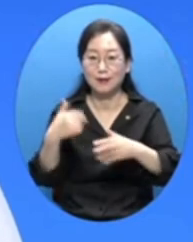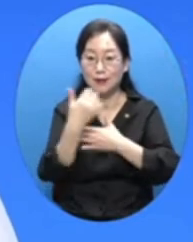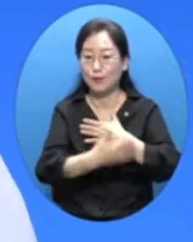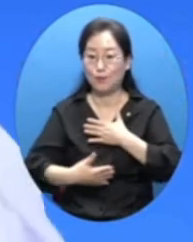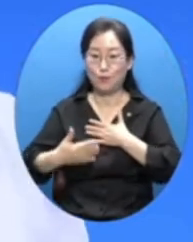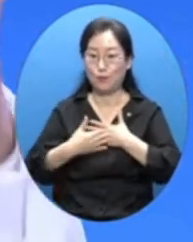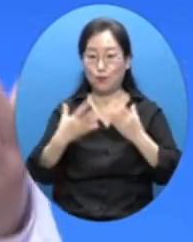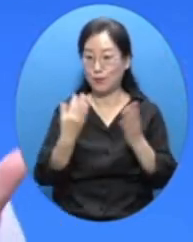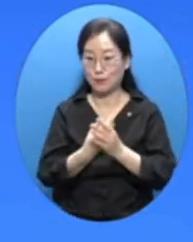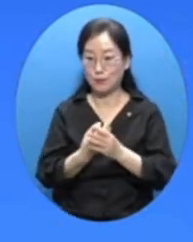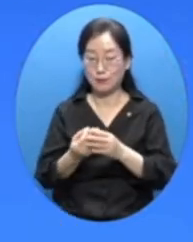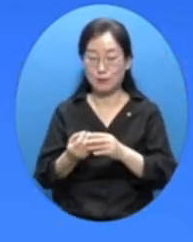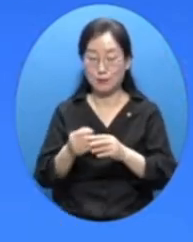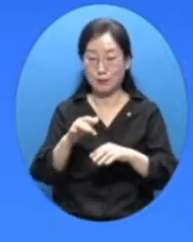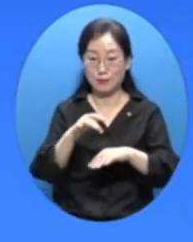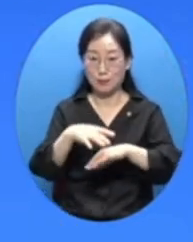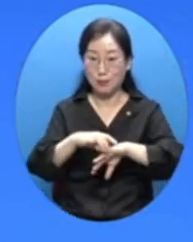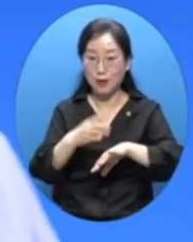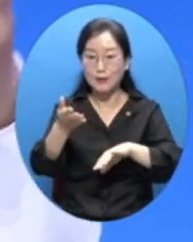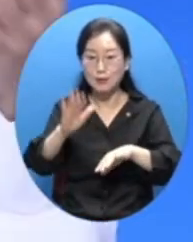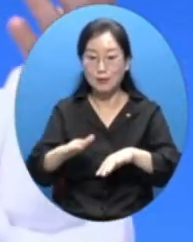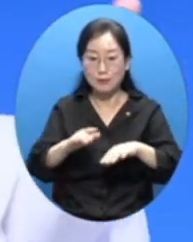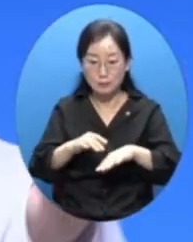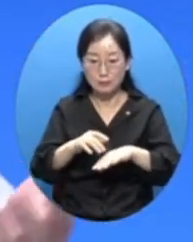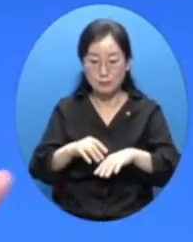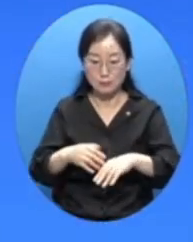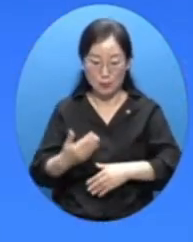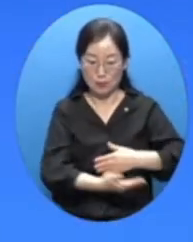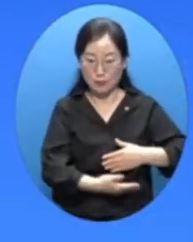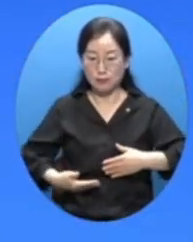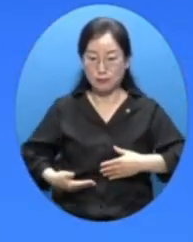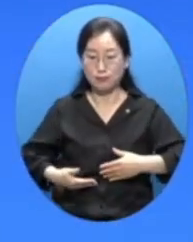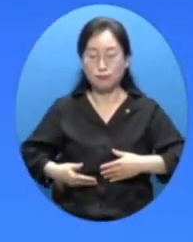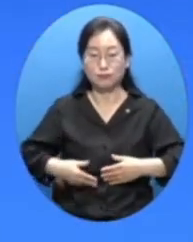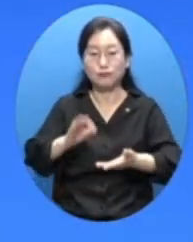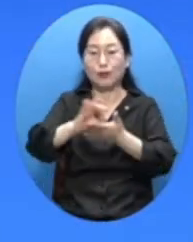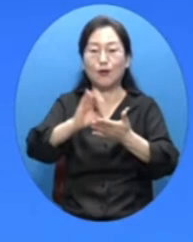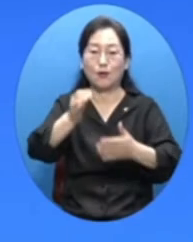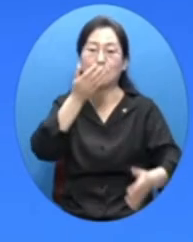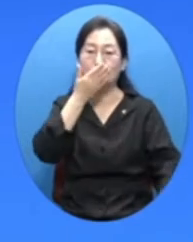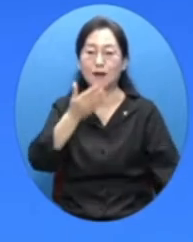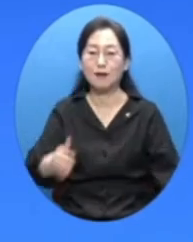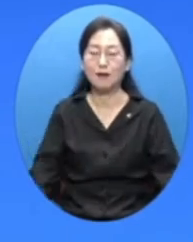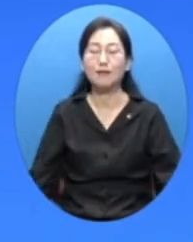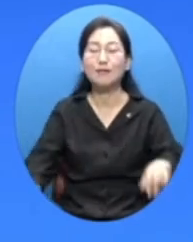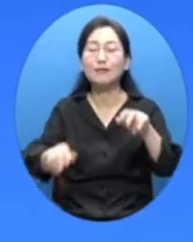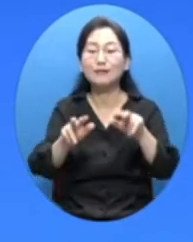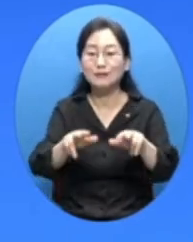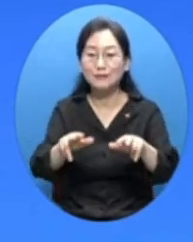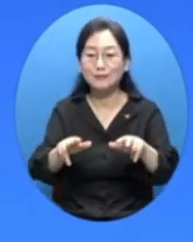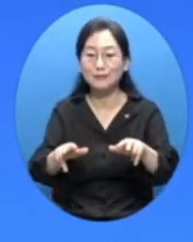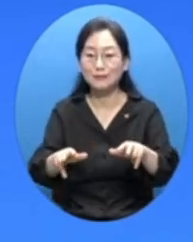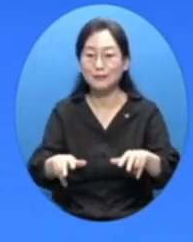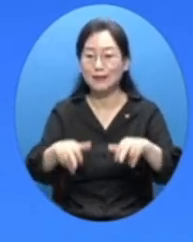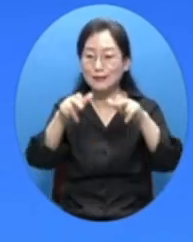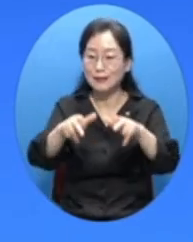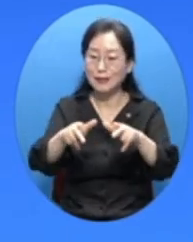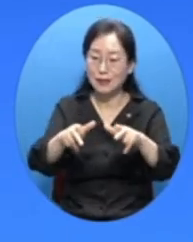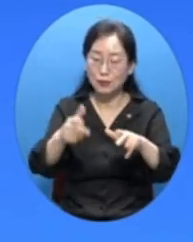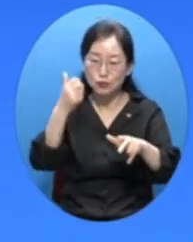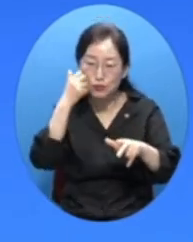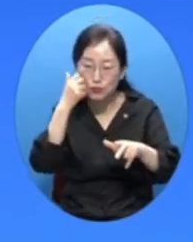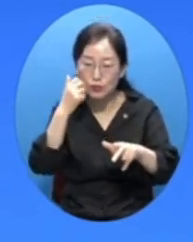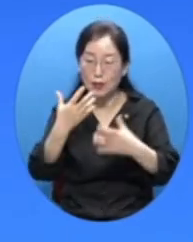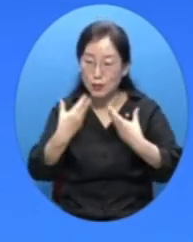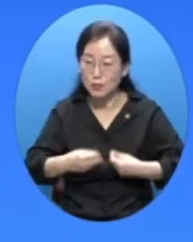전신마비해서 걷지만 못하지 상체를 마음대로 쓸 수 있게 됐습니다. 그래서 이제 장애를 가진 사람들, 절망에